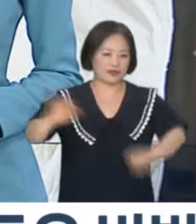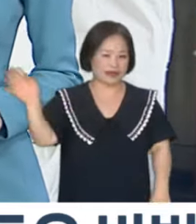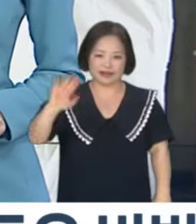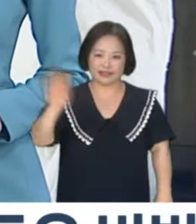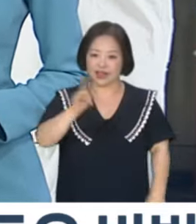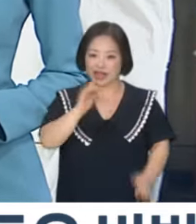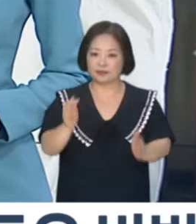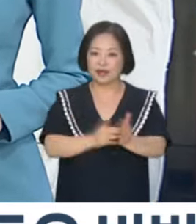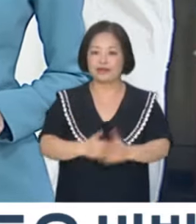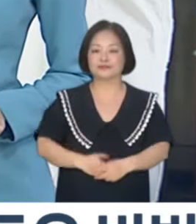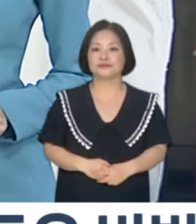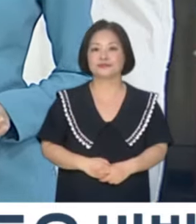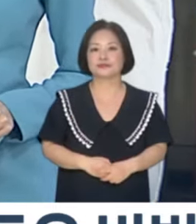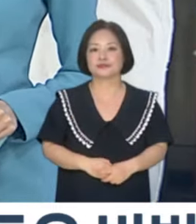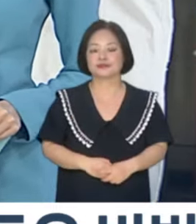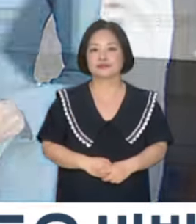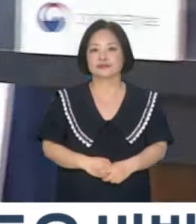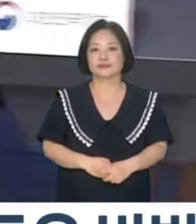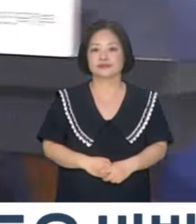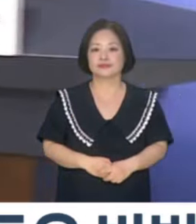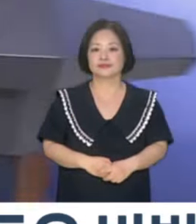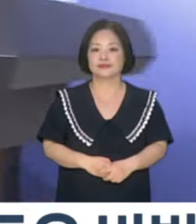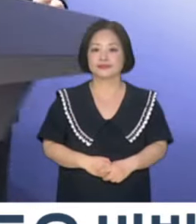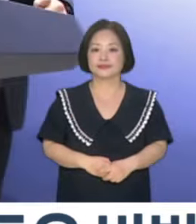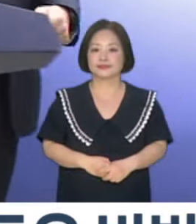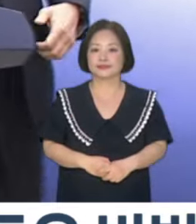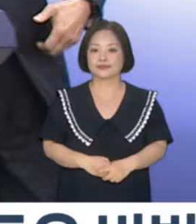있습니다. 홍서연 기자입니다.